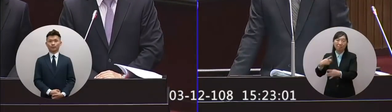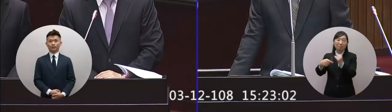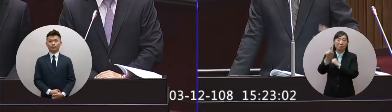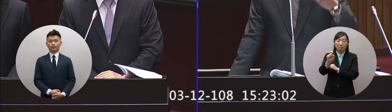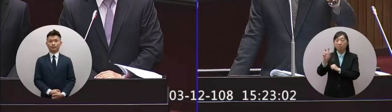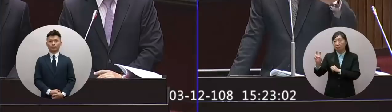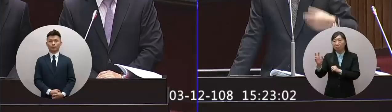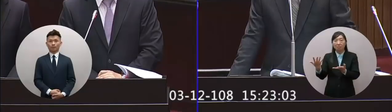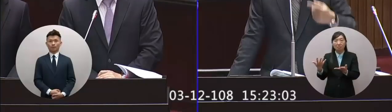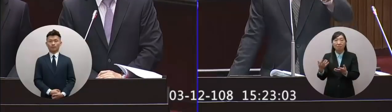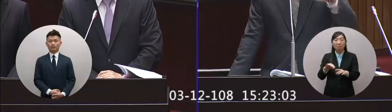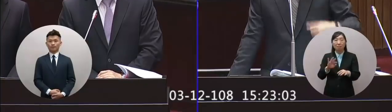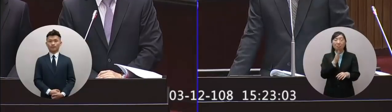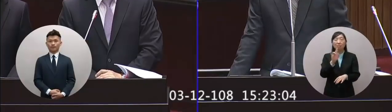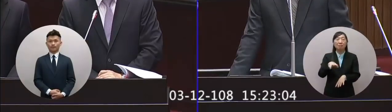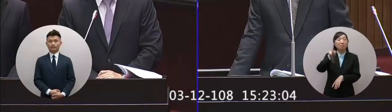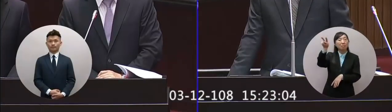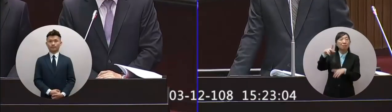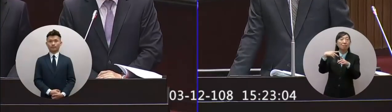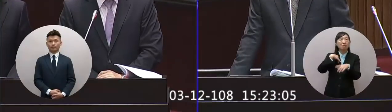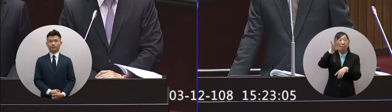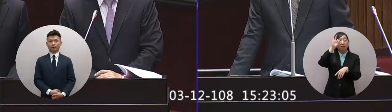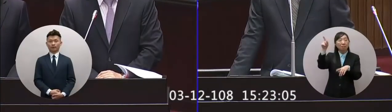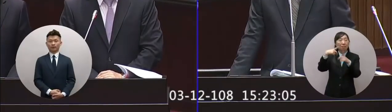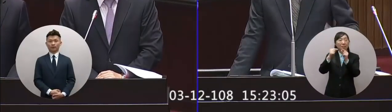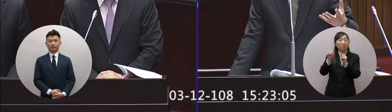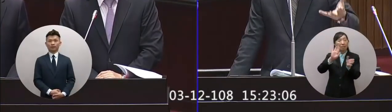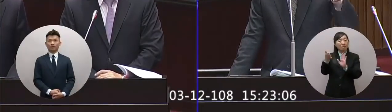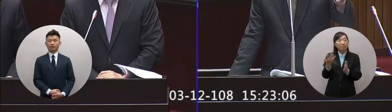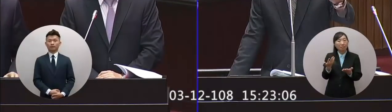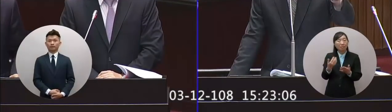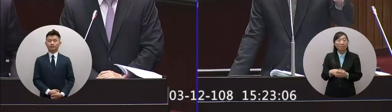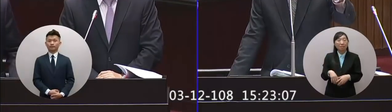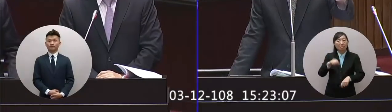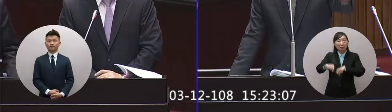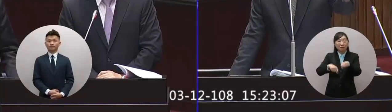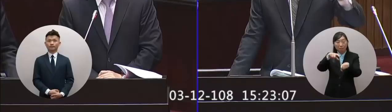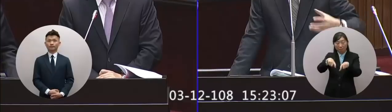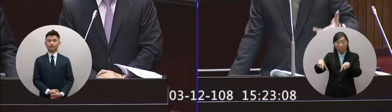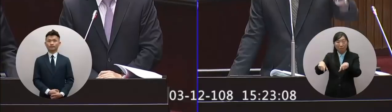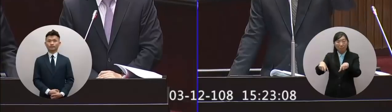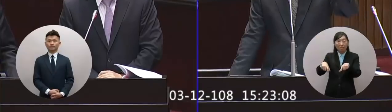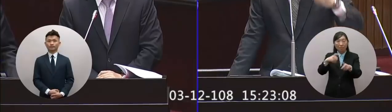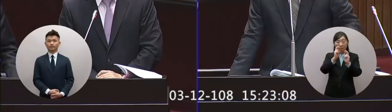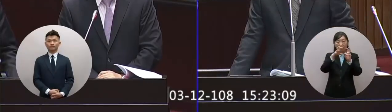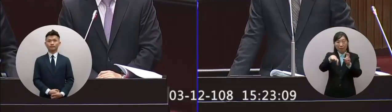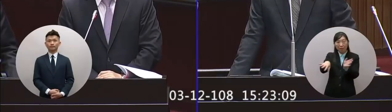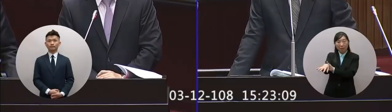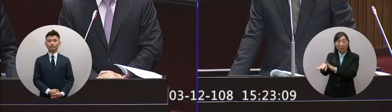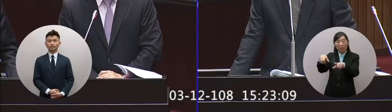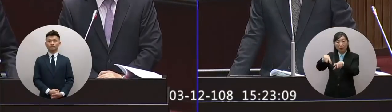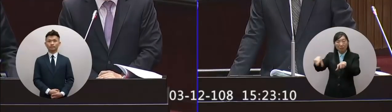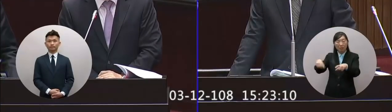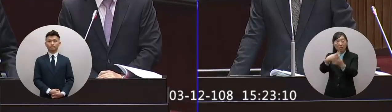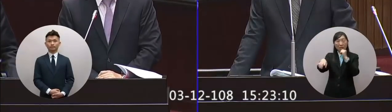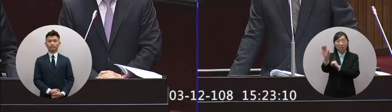台，你去看国外，你看日本的话，一定啊。我对嘛，迄日本的迄脚踏车，捷运站边啊脚踏车，迄东西差不多假清